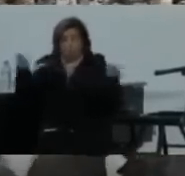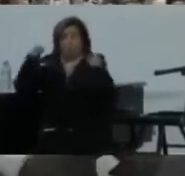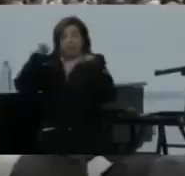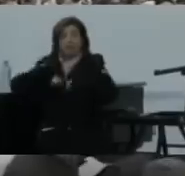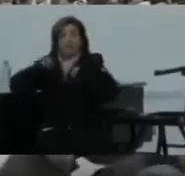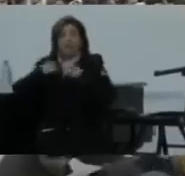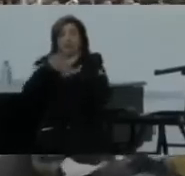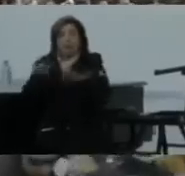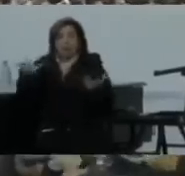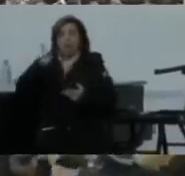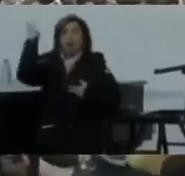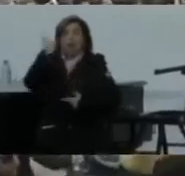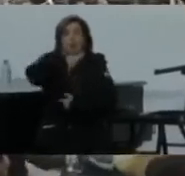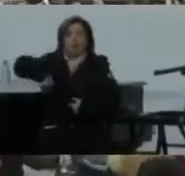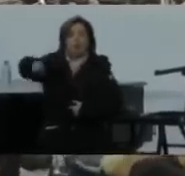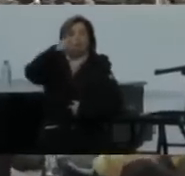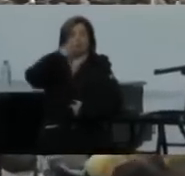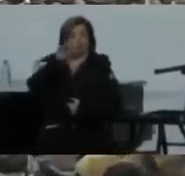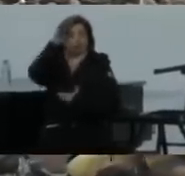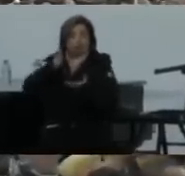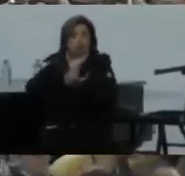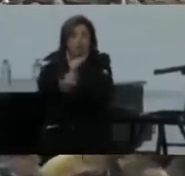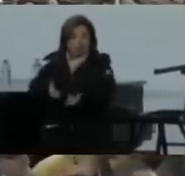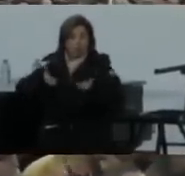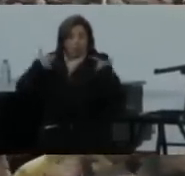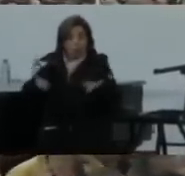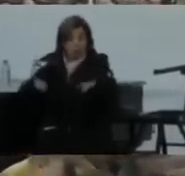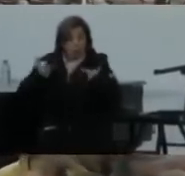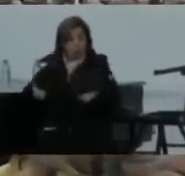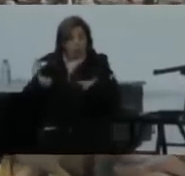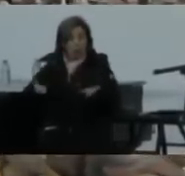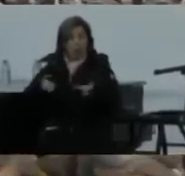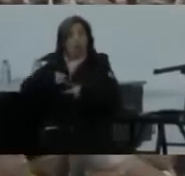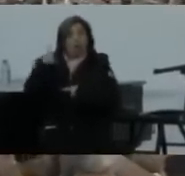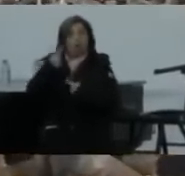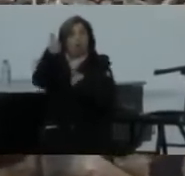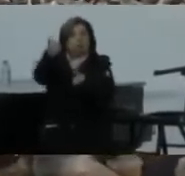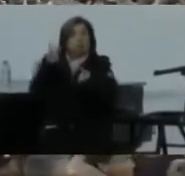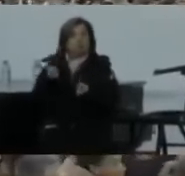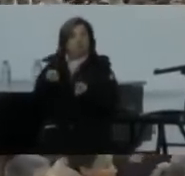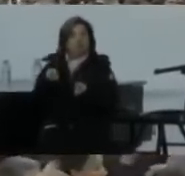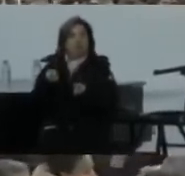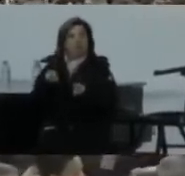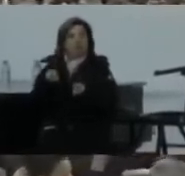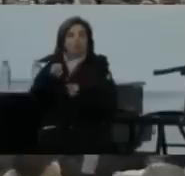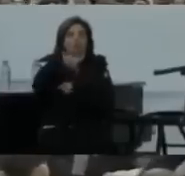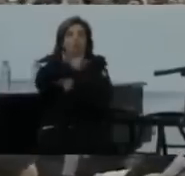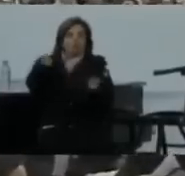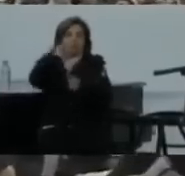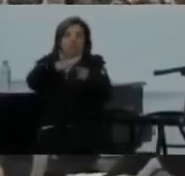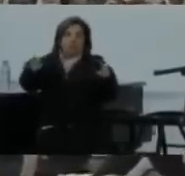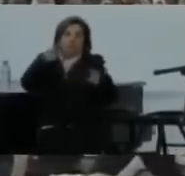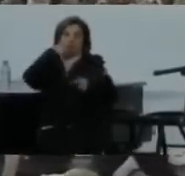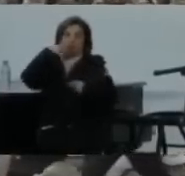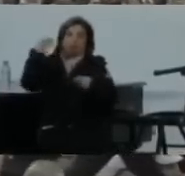culo così per 50 anni. Non possiamo farlo svendere da questi dilettanti allo sbaraglio.